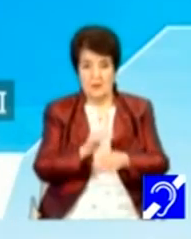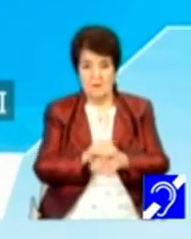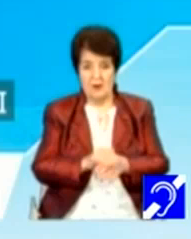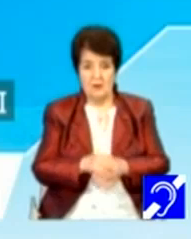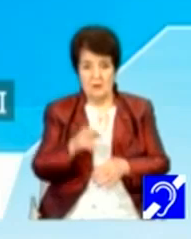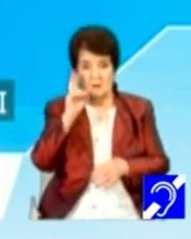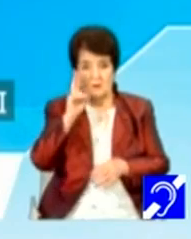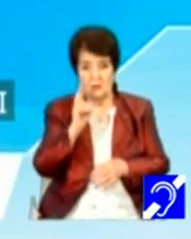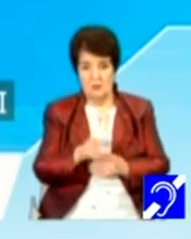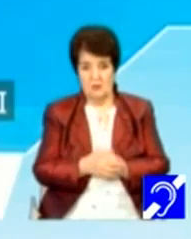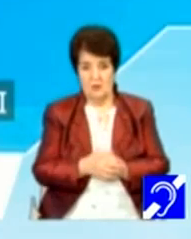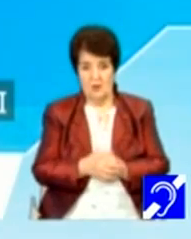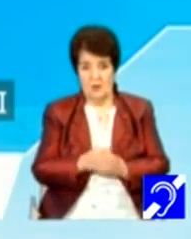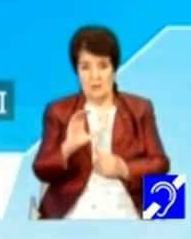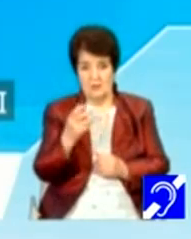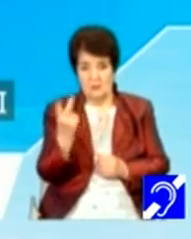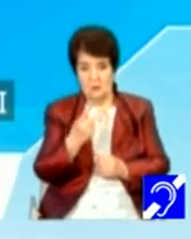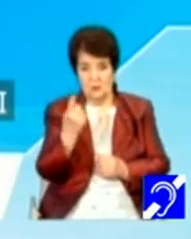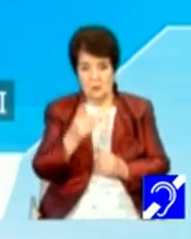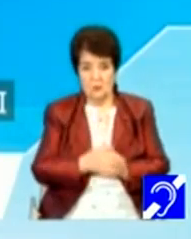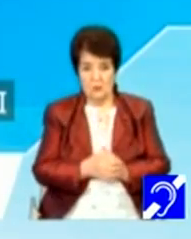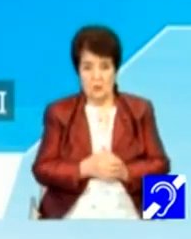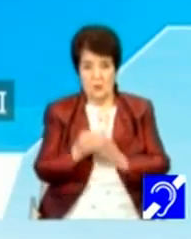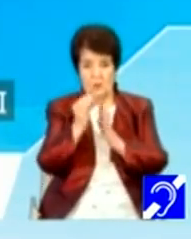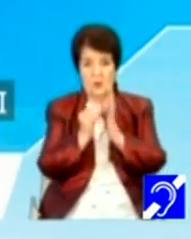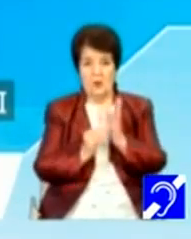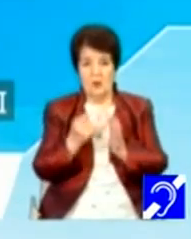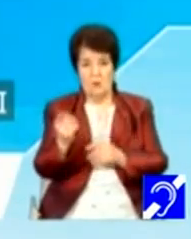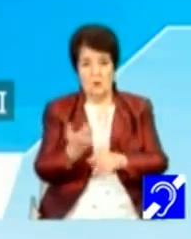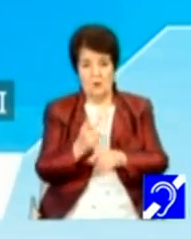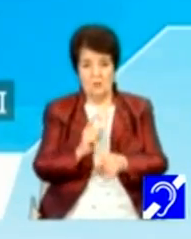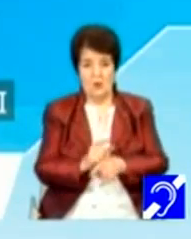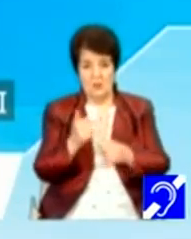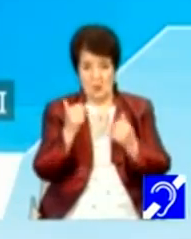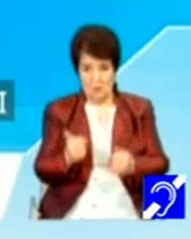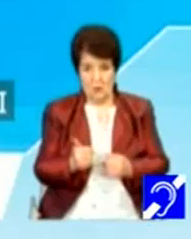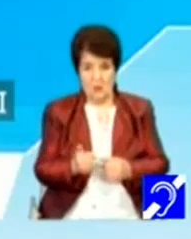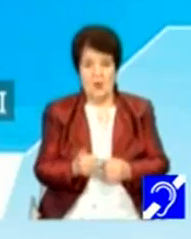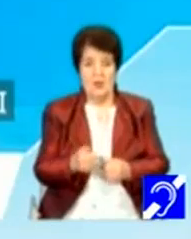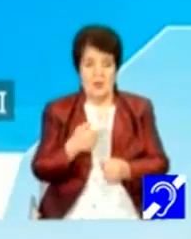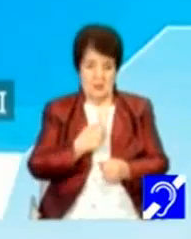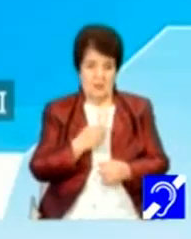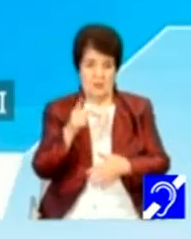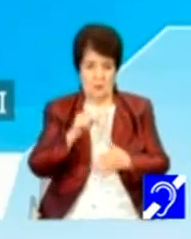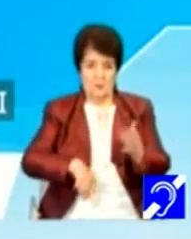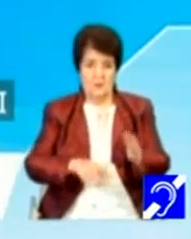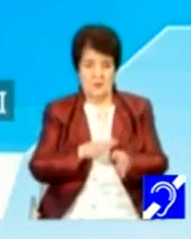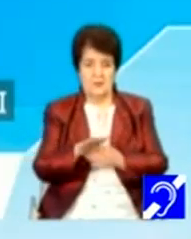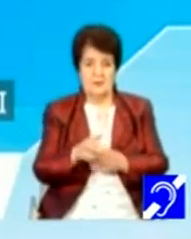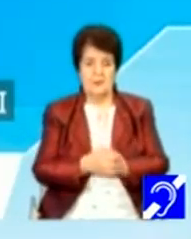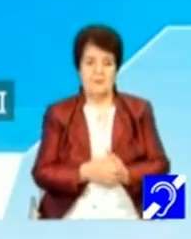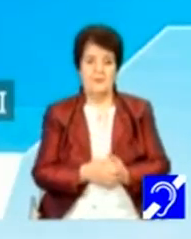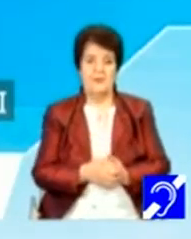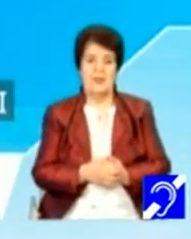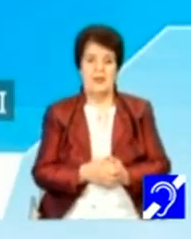un viceu într-o școală, în secolul 21. Deci, programul lor este foarte bun, noi cu siguranță ne vom inspira de acolo pentru a propune proiect de lege.